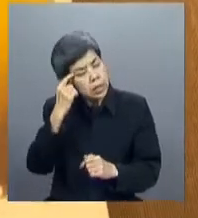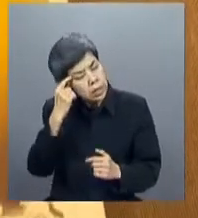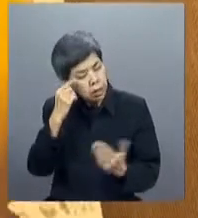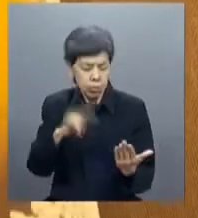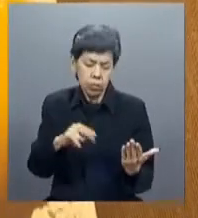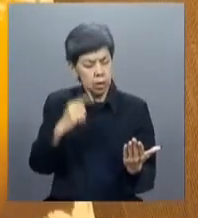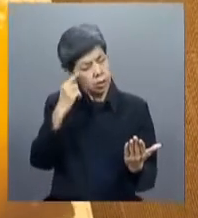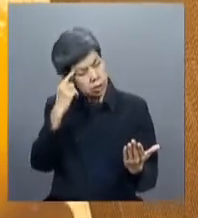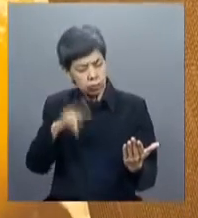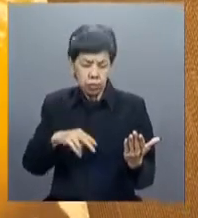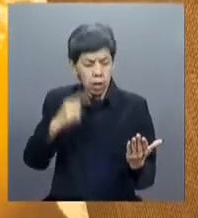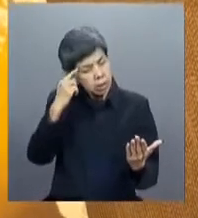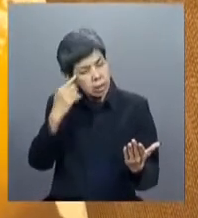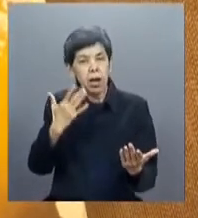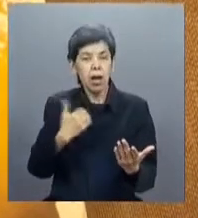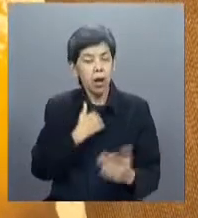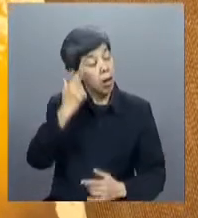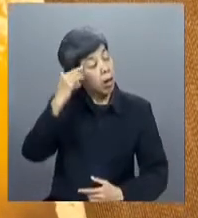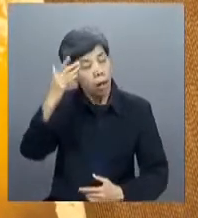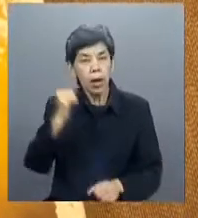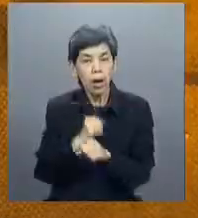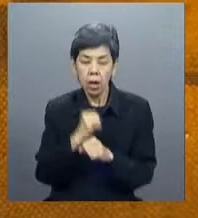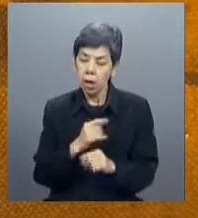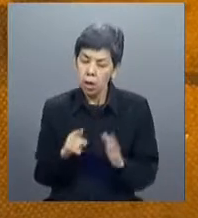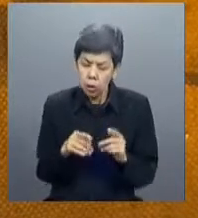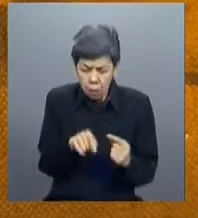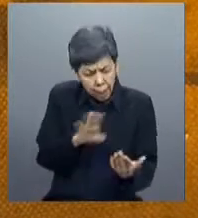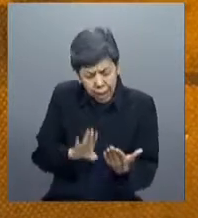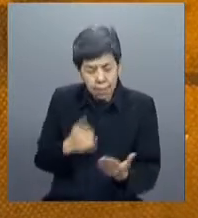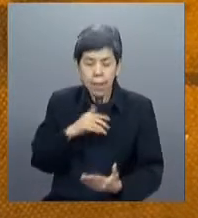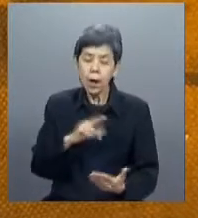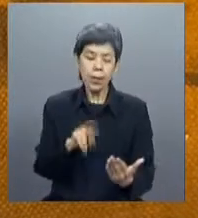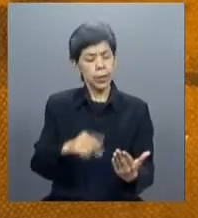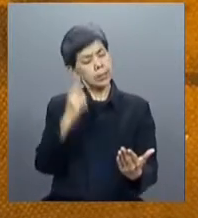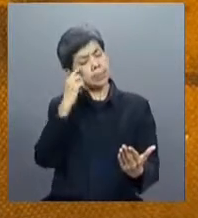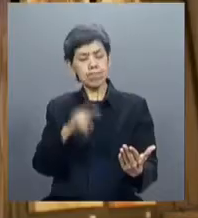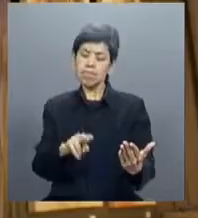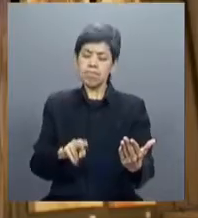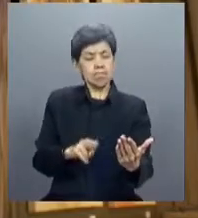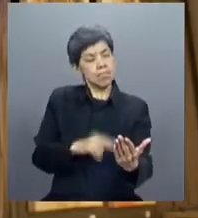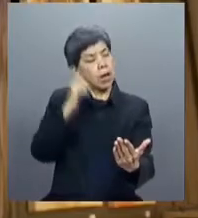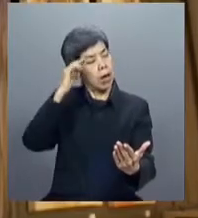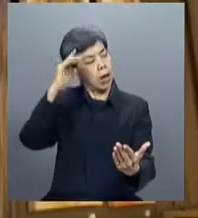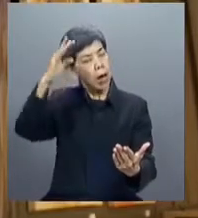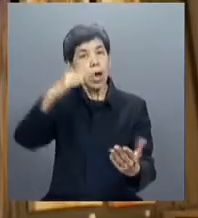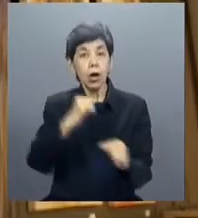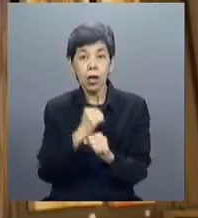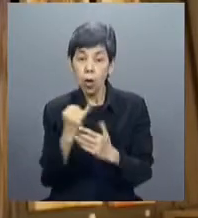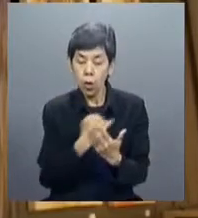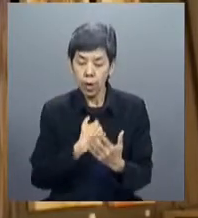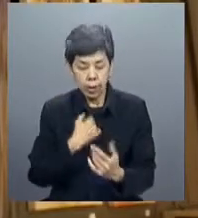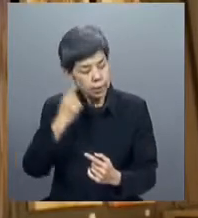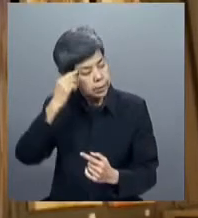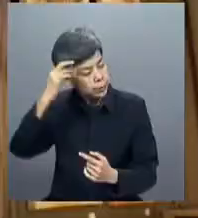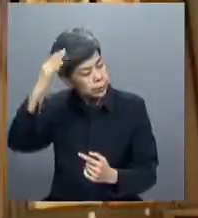ค่ะมันเหมือนเราไม่ได้คาดหวังว่าสุดท้ายแล้วมันต้องออกมาเป็นอะไรส่วนนั้นเหมือนเวลาระหว่างวาดเราก็ใส่จินตน